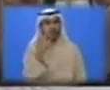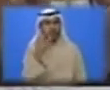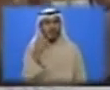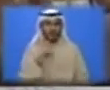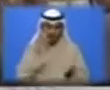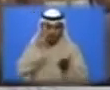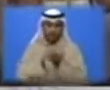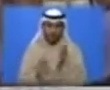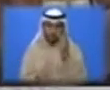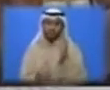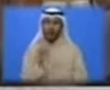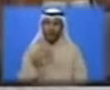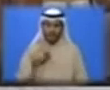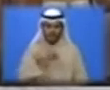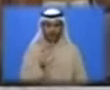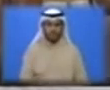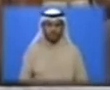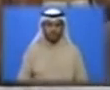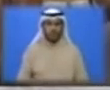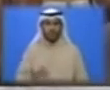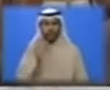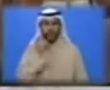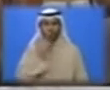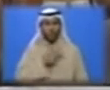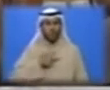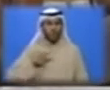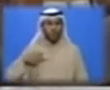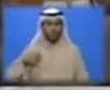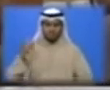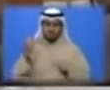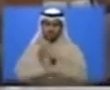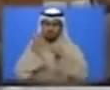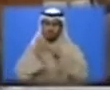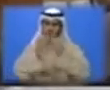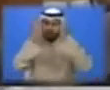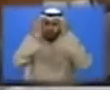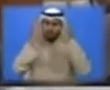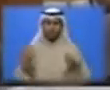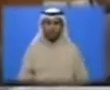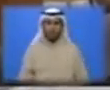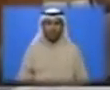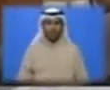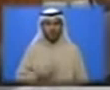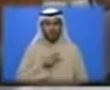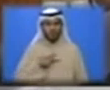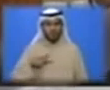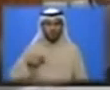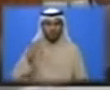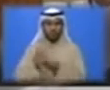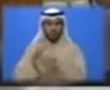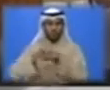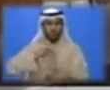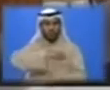قريبا. احنا نشكر المواقف المشرفة للحكومة البوتانية، حكومة جلالة ملك بوتان،